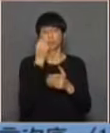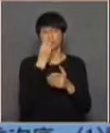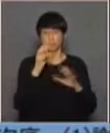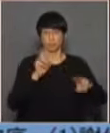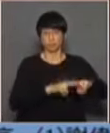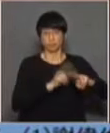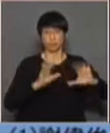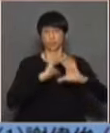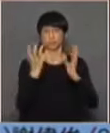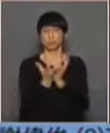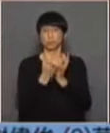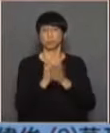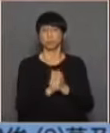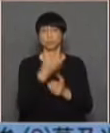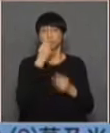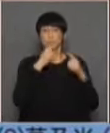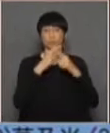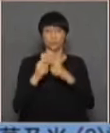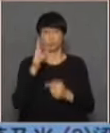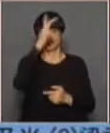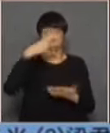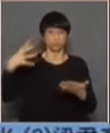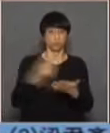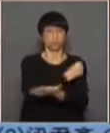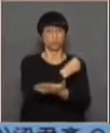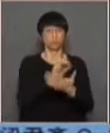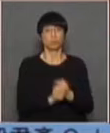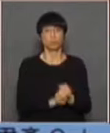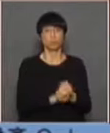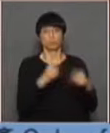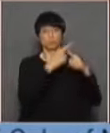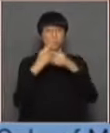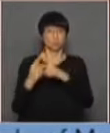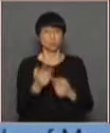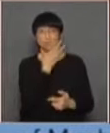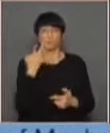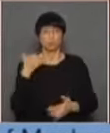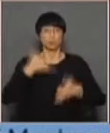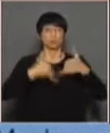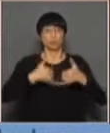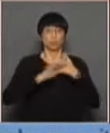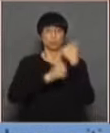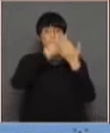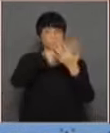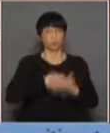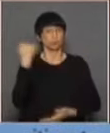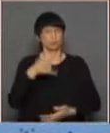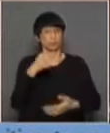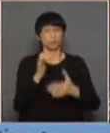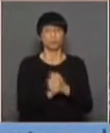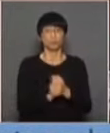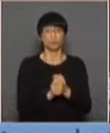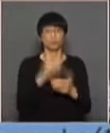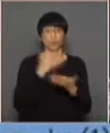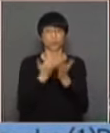剥夺港人的政治权利，民众完全无法参与制定政策，结果就是物价